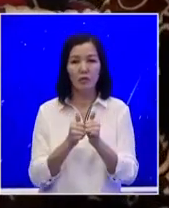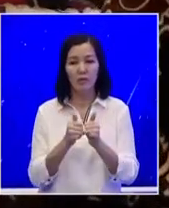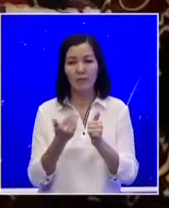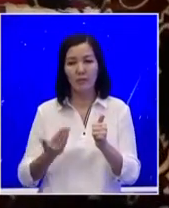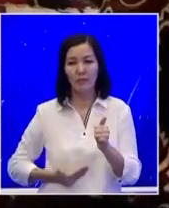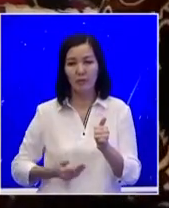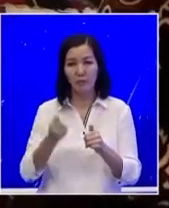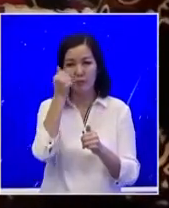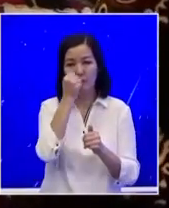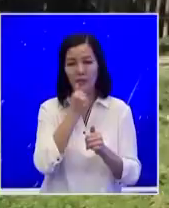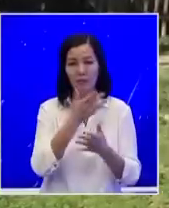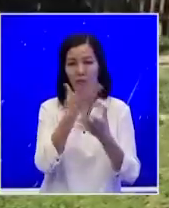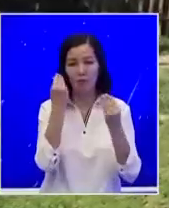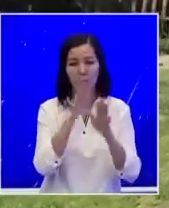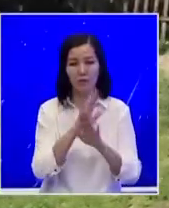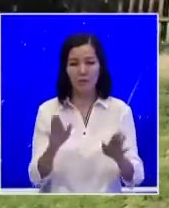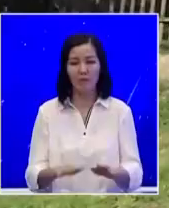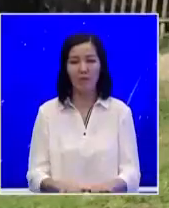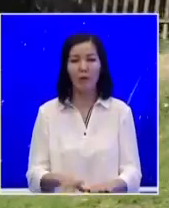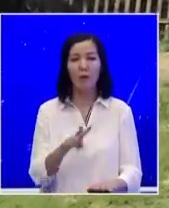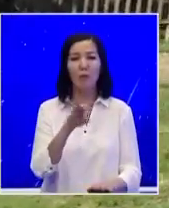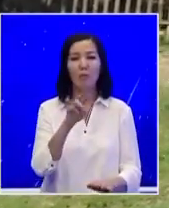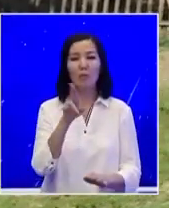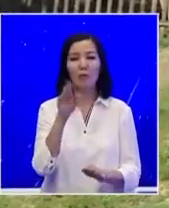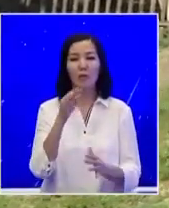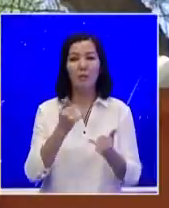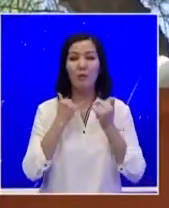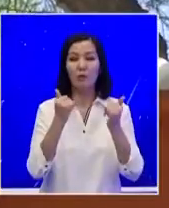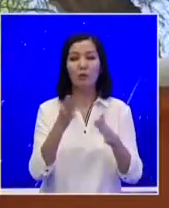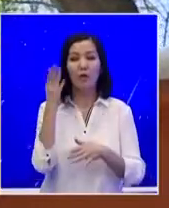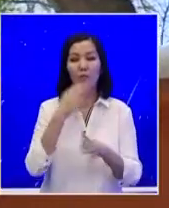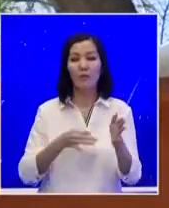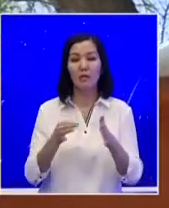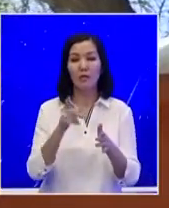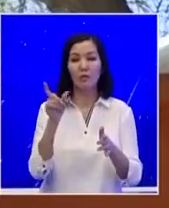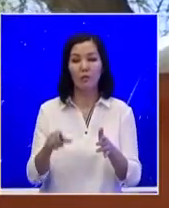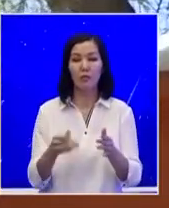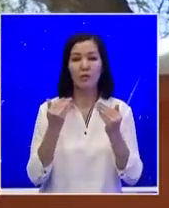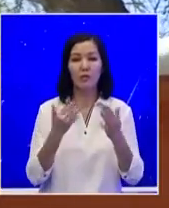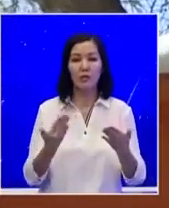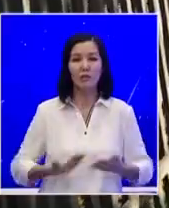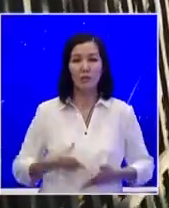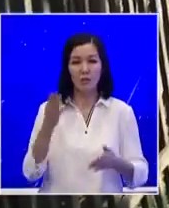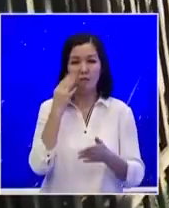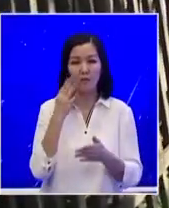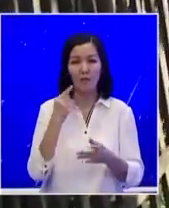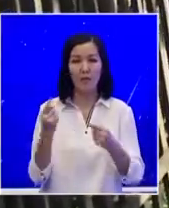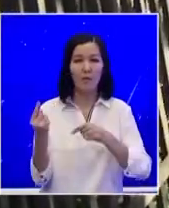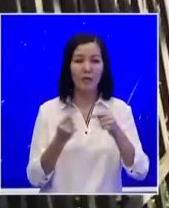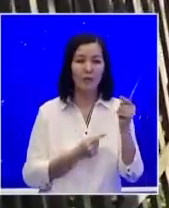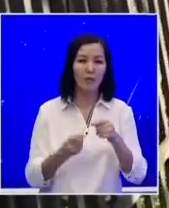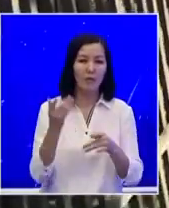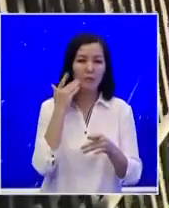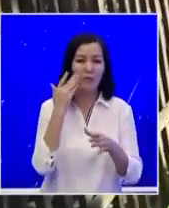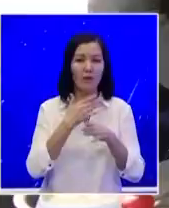Спасибо ему за то, что нас не забывает. Молдияр Нурбаев – почетный гражданин Алматинской области. Сейчас проживает в Алматы. Предприниматель